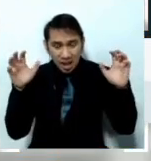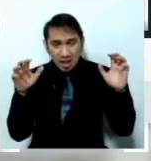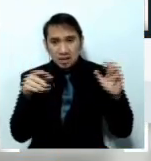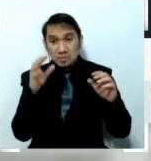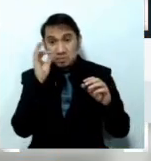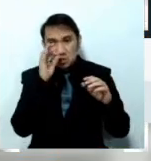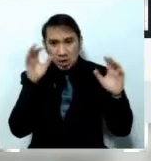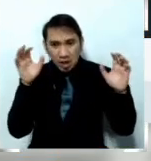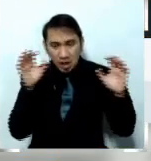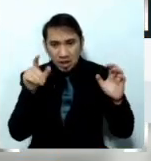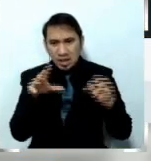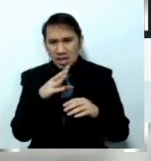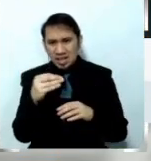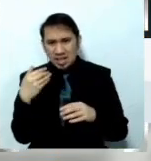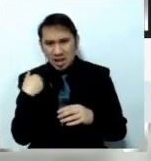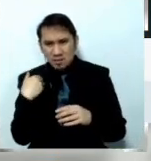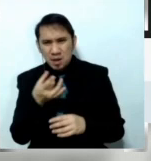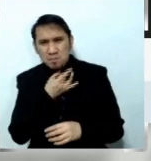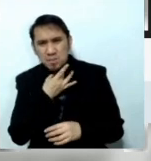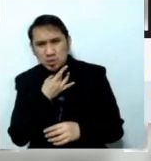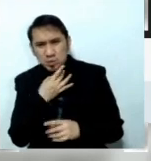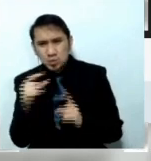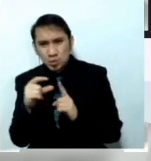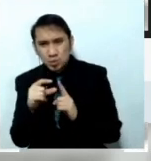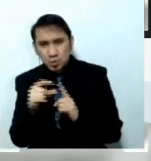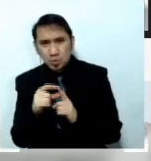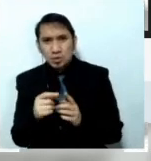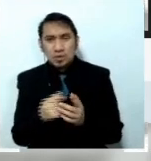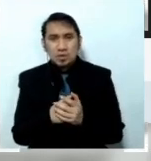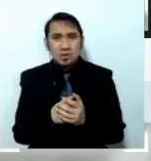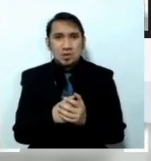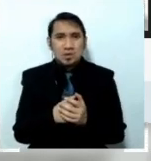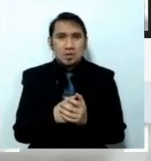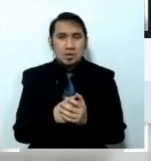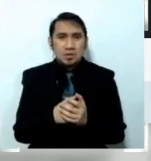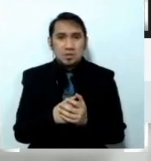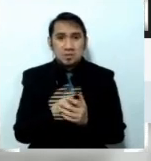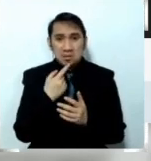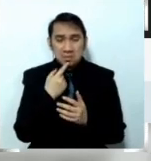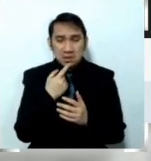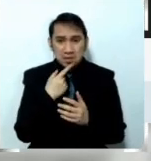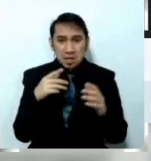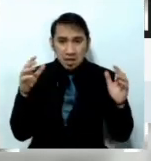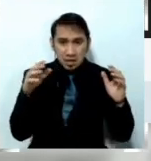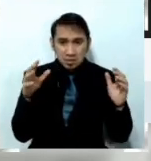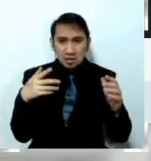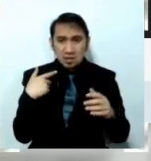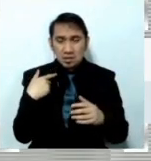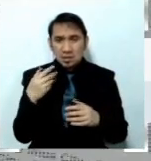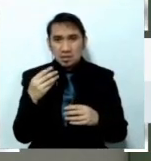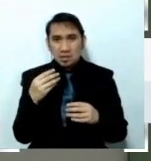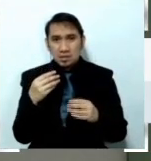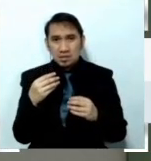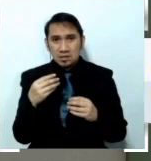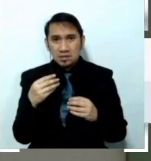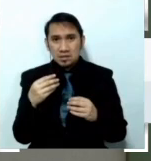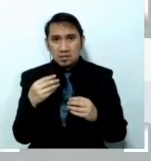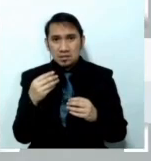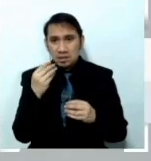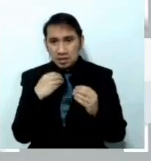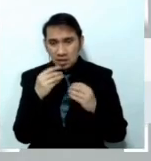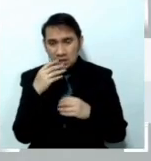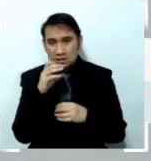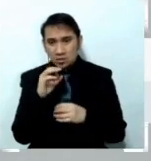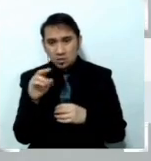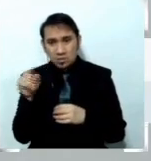ay pinapaniwalaan na may mga pakpak at sila raw ay gising kong gabi para maghanap ng mga o maaaswang. Kinumpirma ng